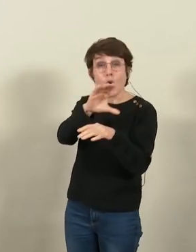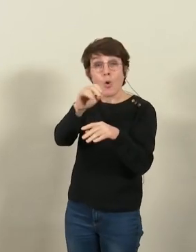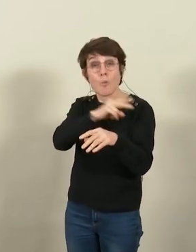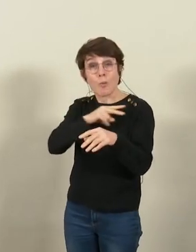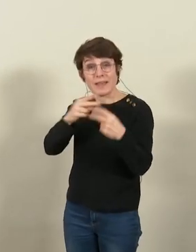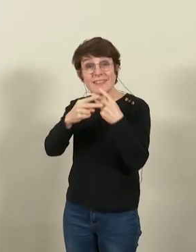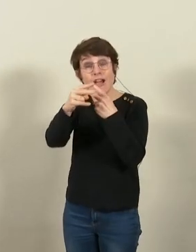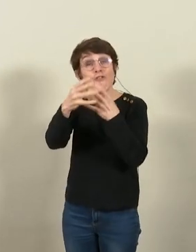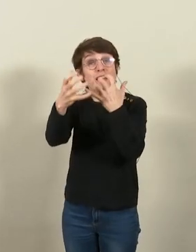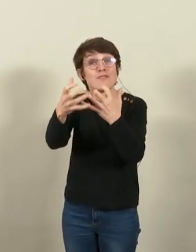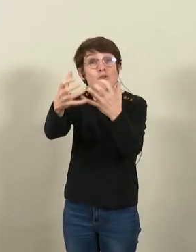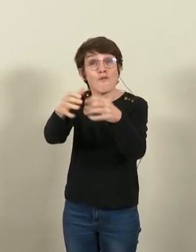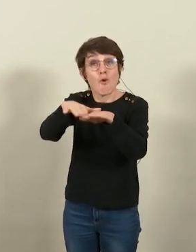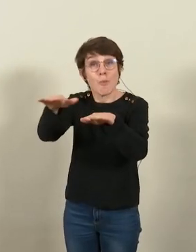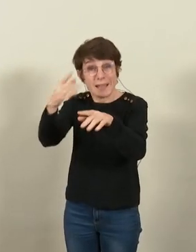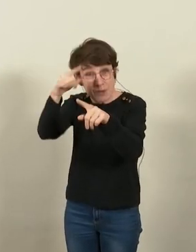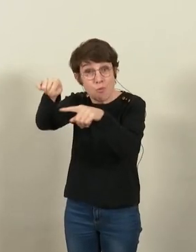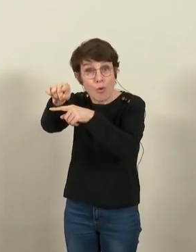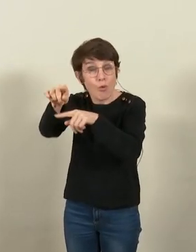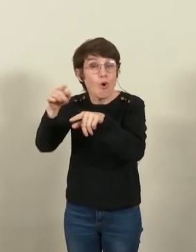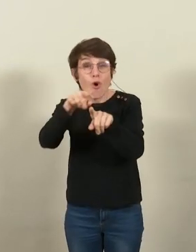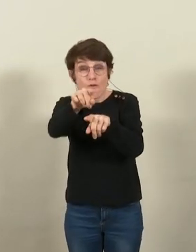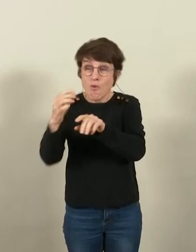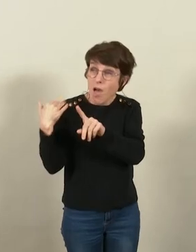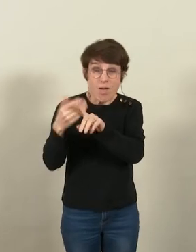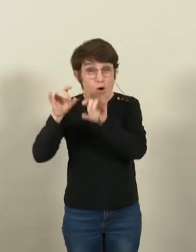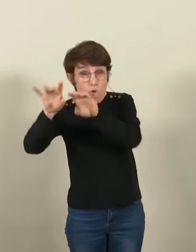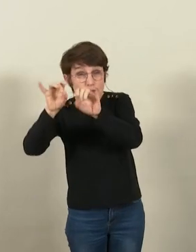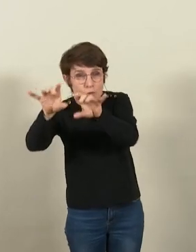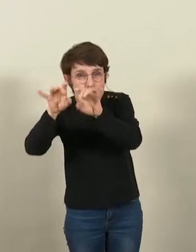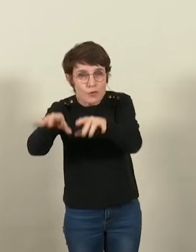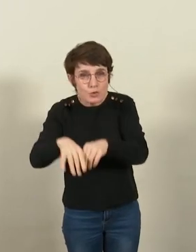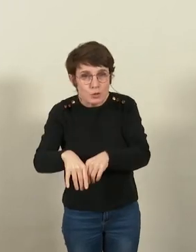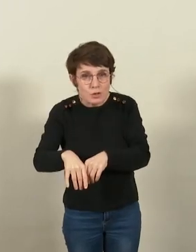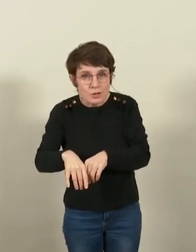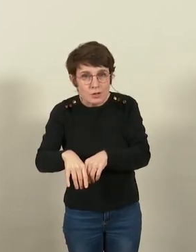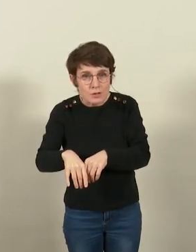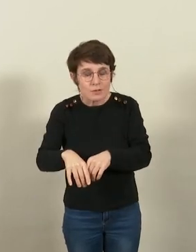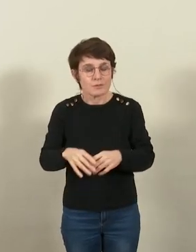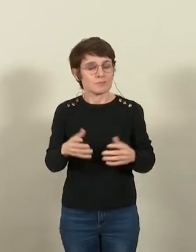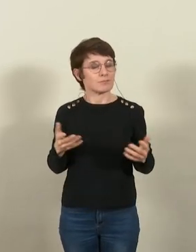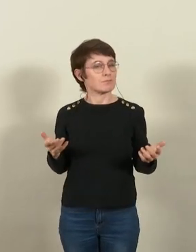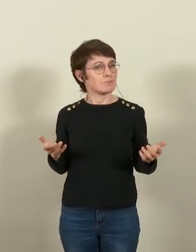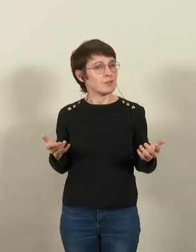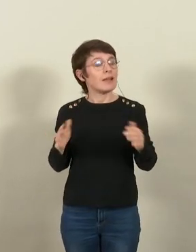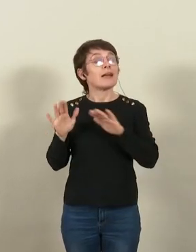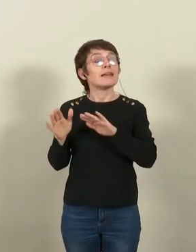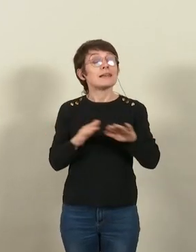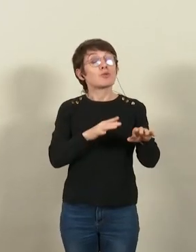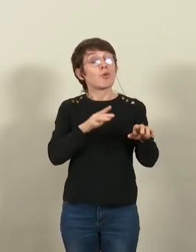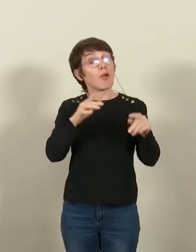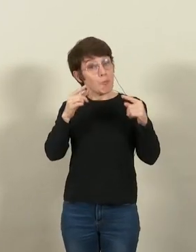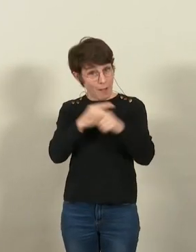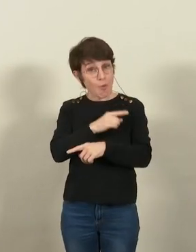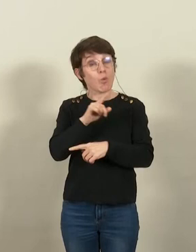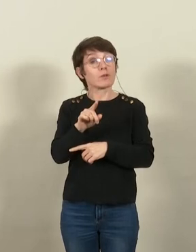voulait qu'il soit réalisé pour pour pour faire face au besoins de stationnement du quartier et puis vous mettez 20